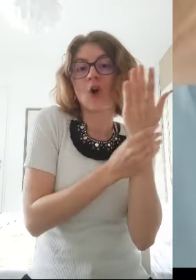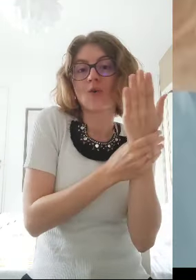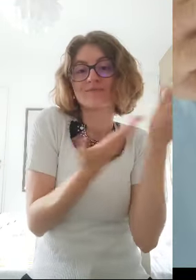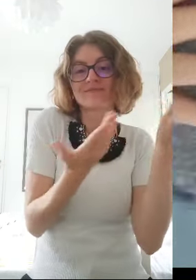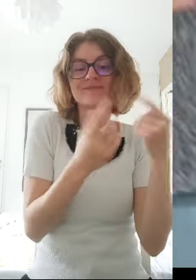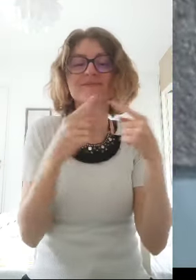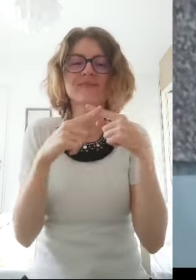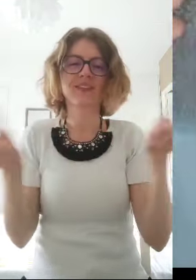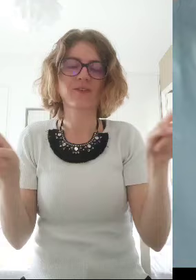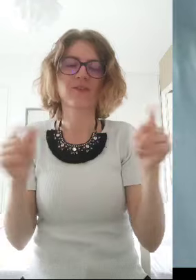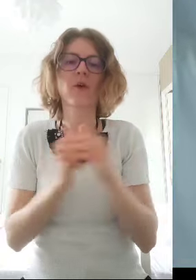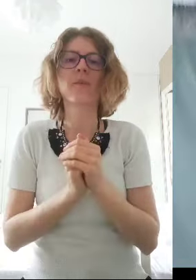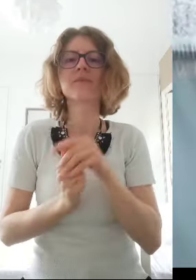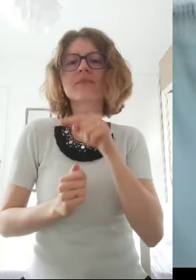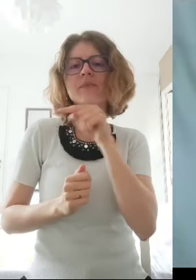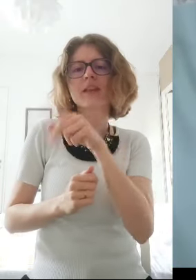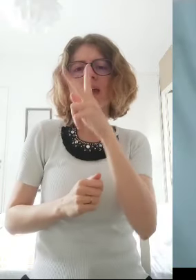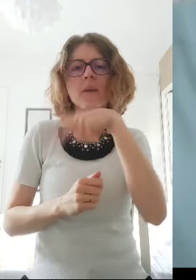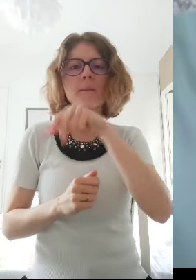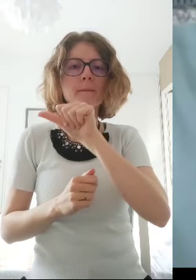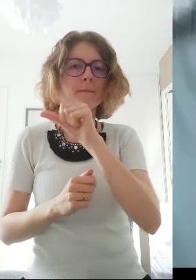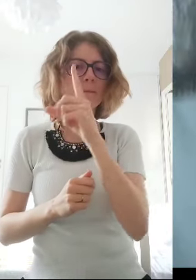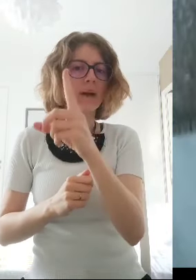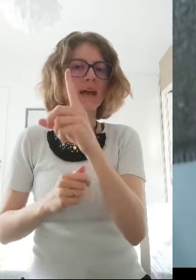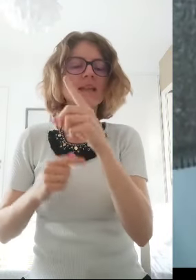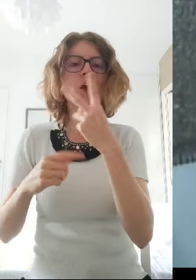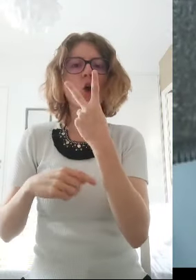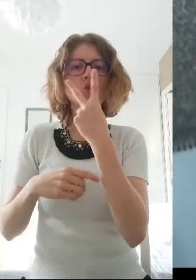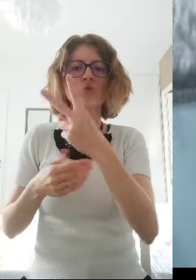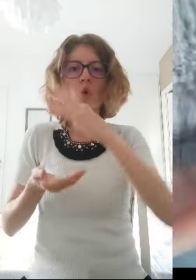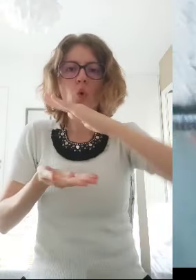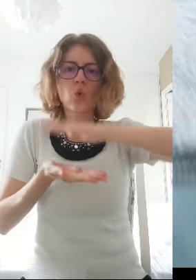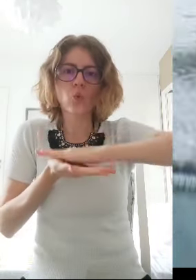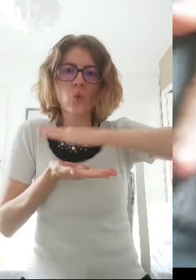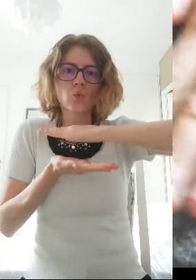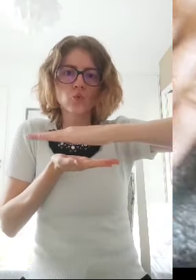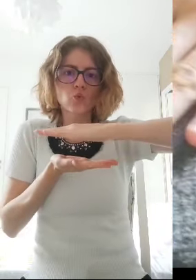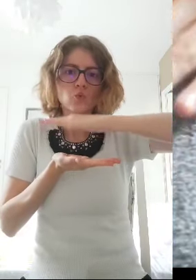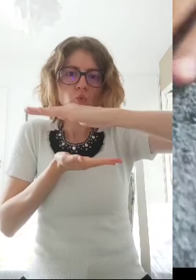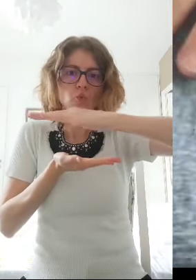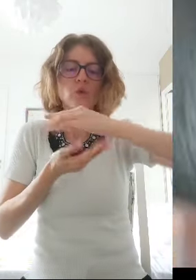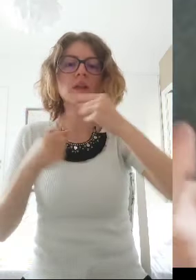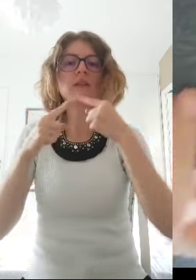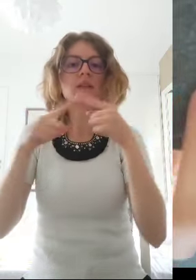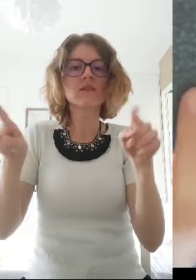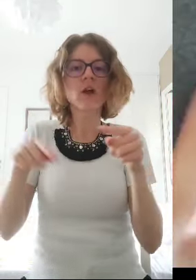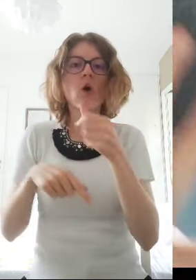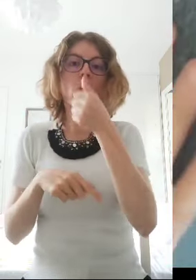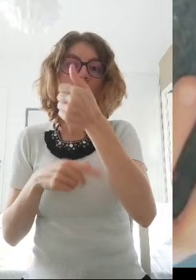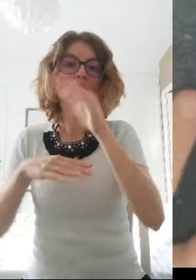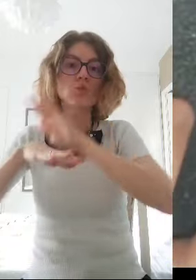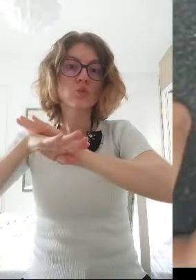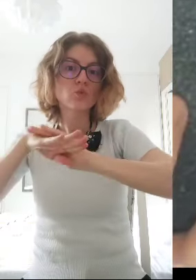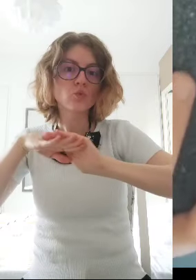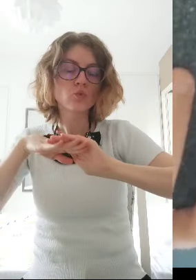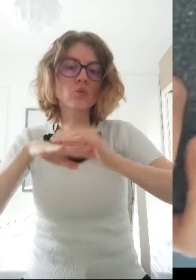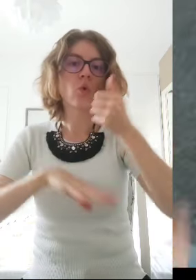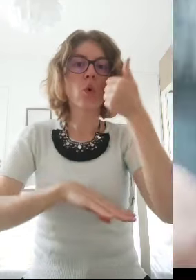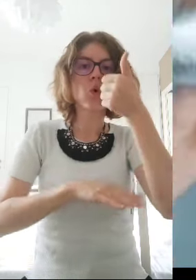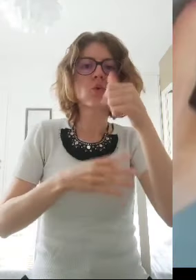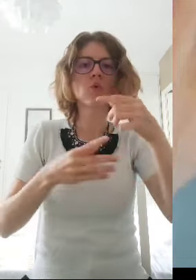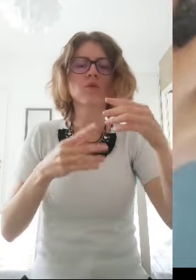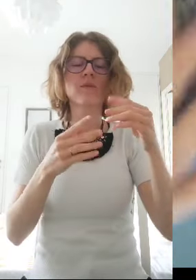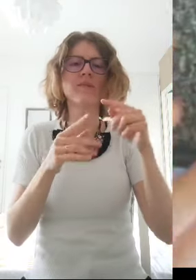épais, puisque du coup c'est deux couches de velours qui sont utilisées. Il y a une couche qui est toute